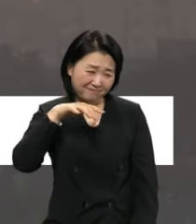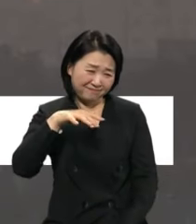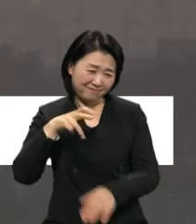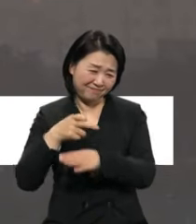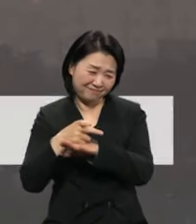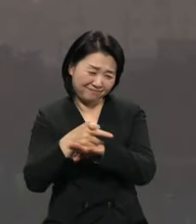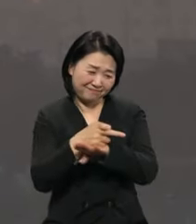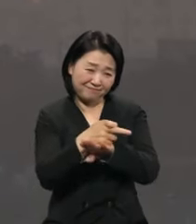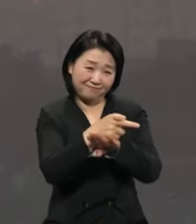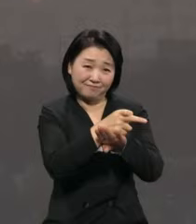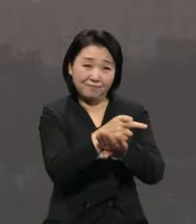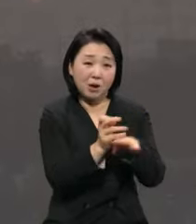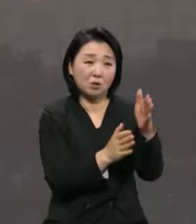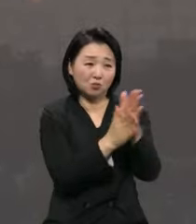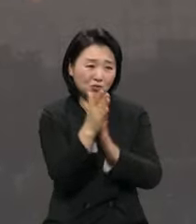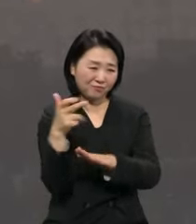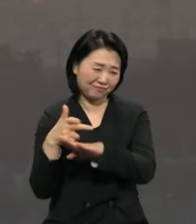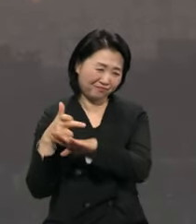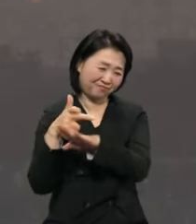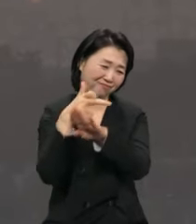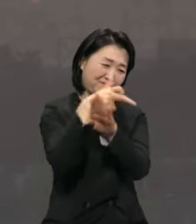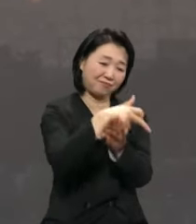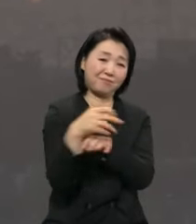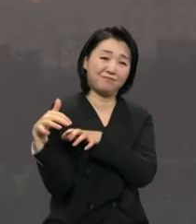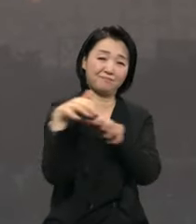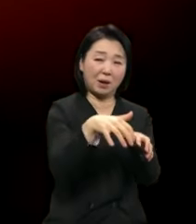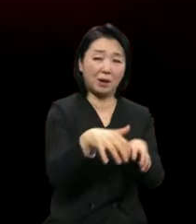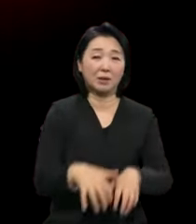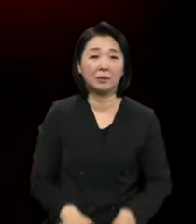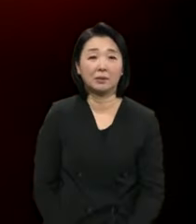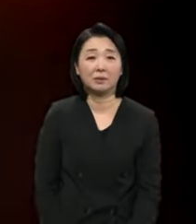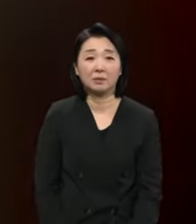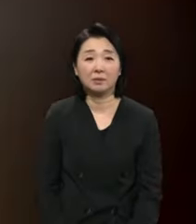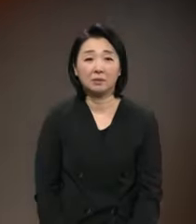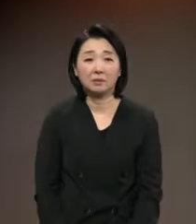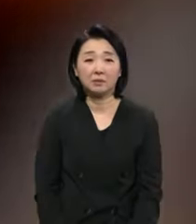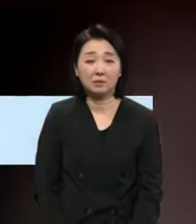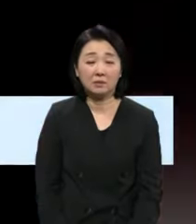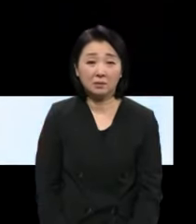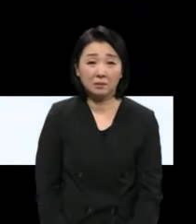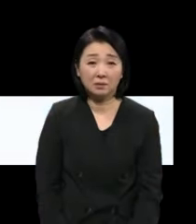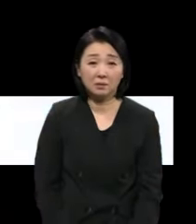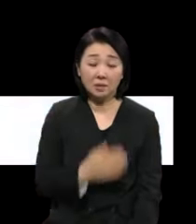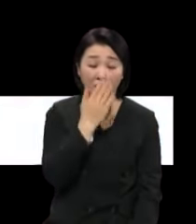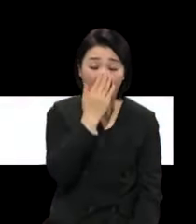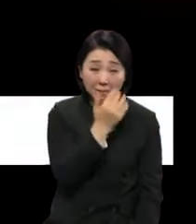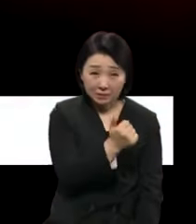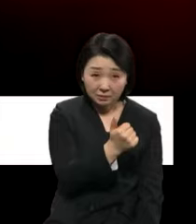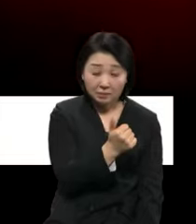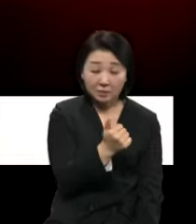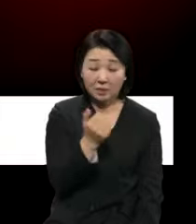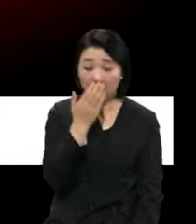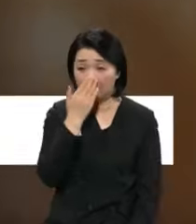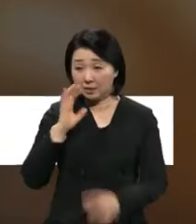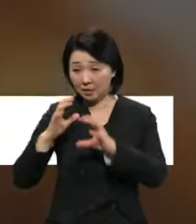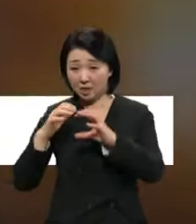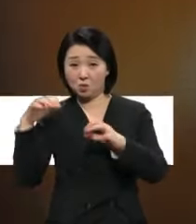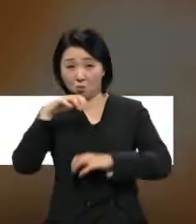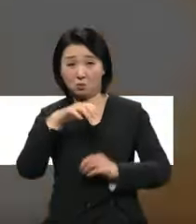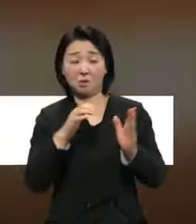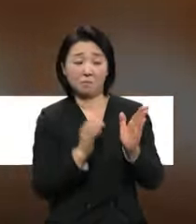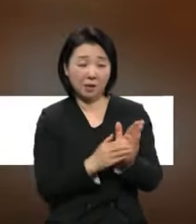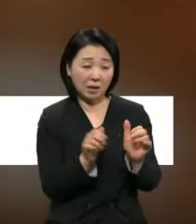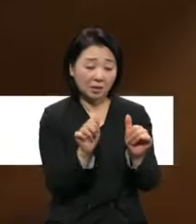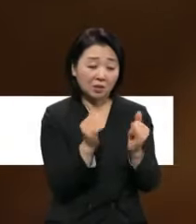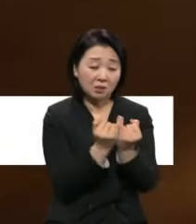처음 라파 중심부까지 진격했다고 로이터가 보도했습니다. 무장단체 하마스는 이날 이스라엘 공격으로 여성과 어린이를